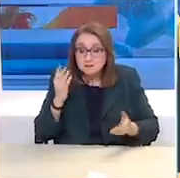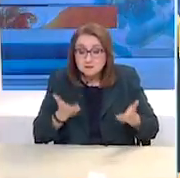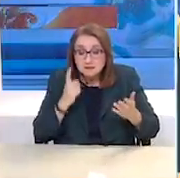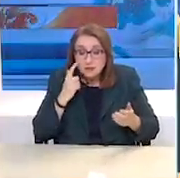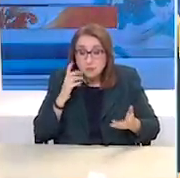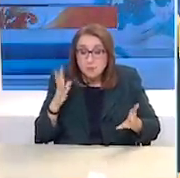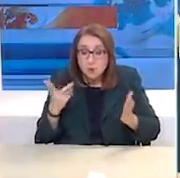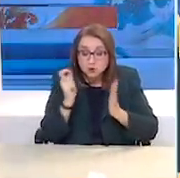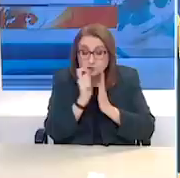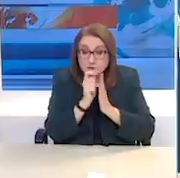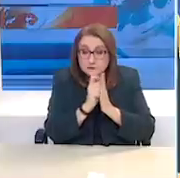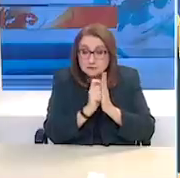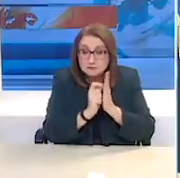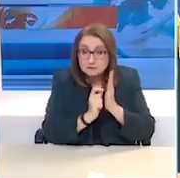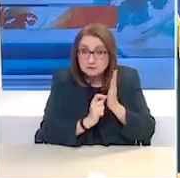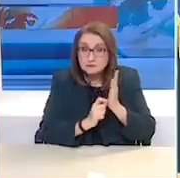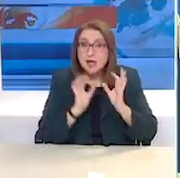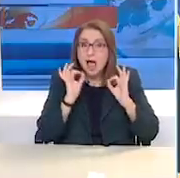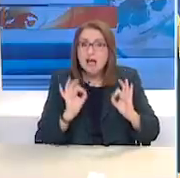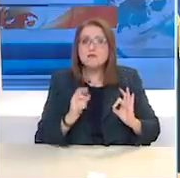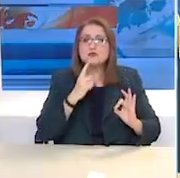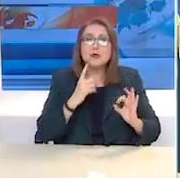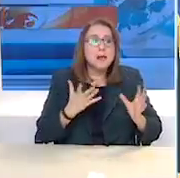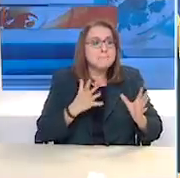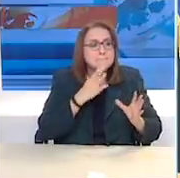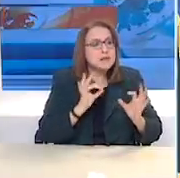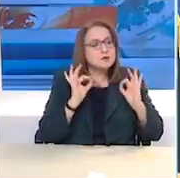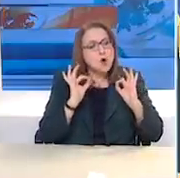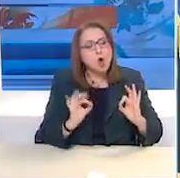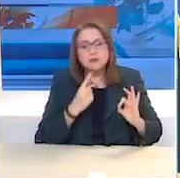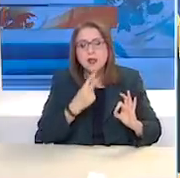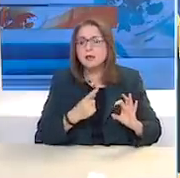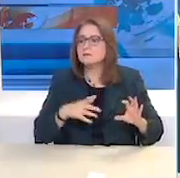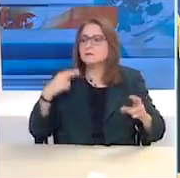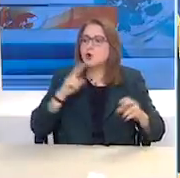σύστημα υγείας, χωρίς να υπάρχει μαζική εισροή περιστατικών και πολλοί θάνατοι.